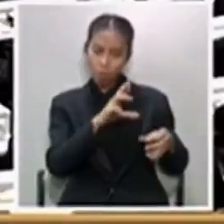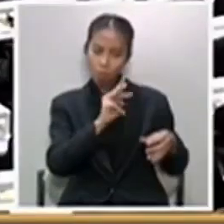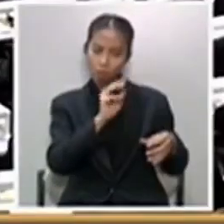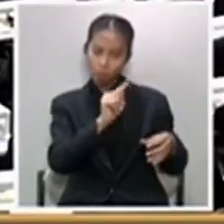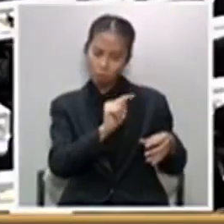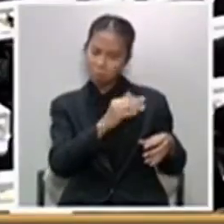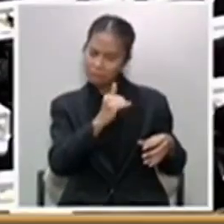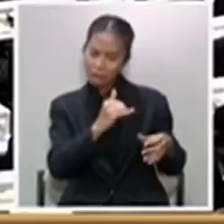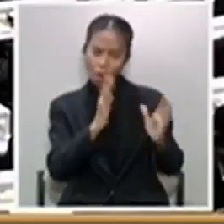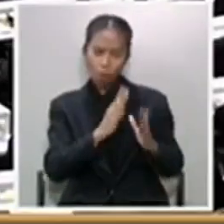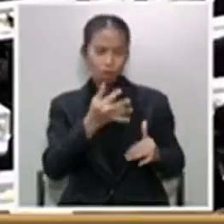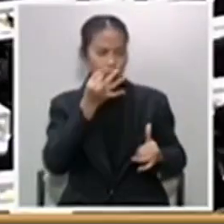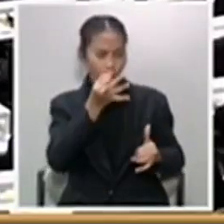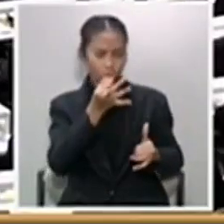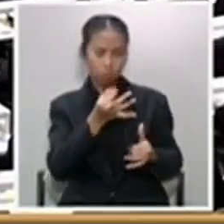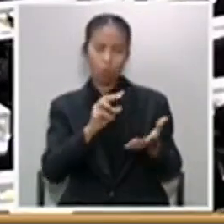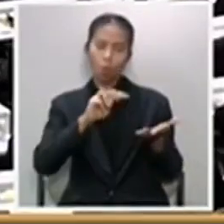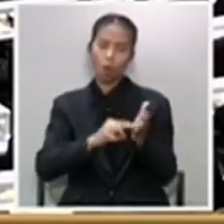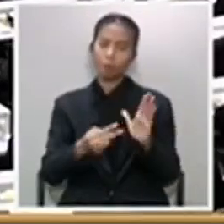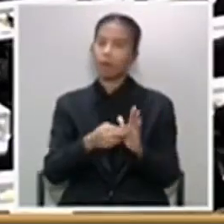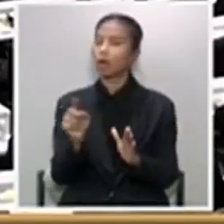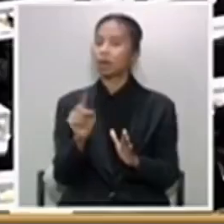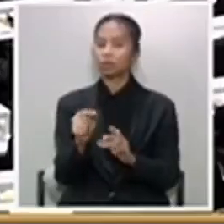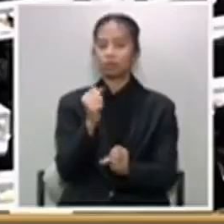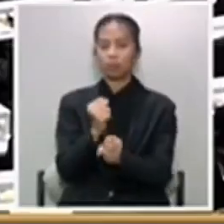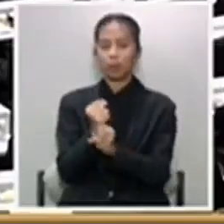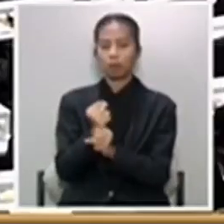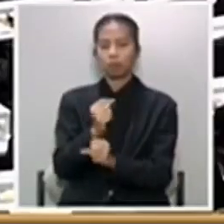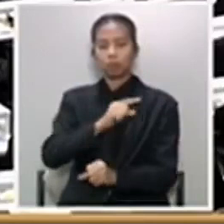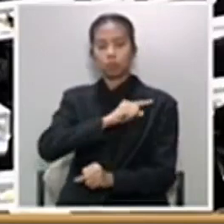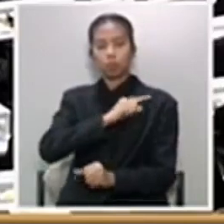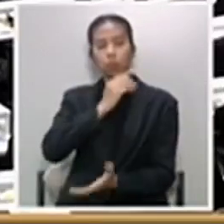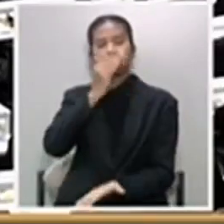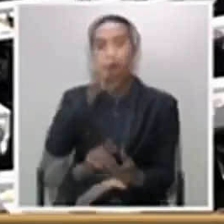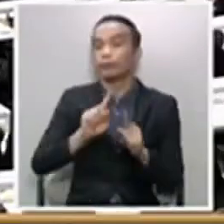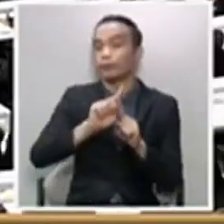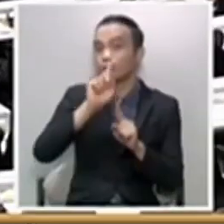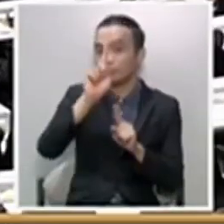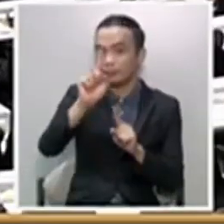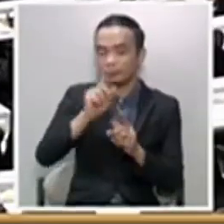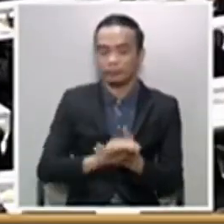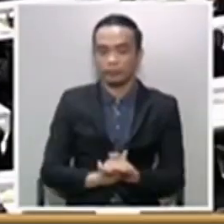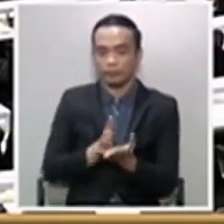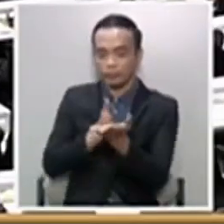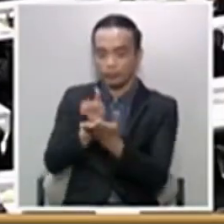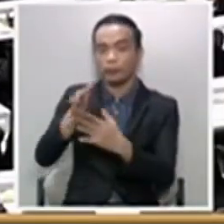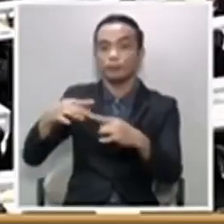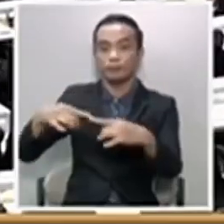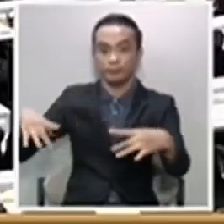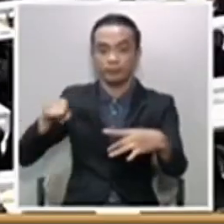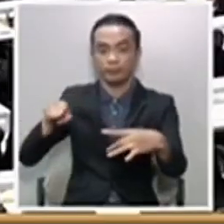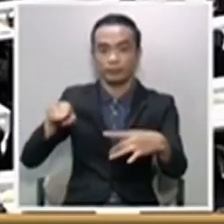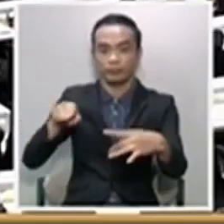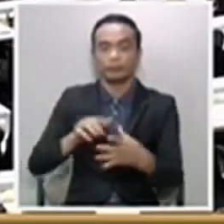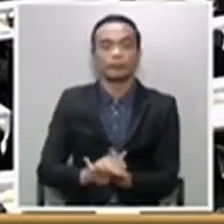างว่าเป็นเรื่องเขตพระราชอำนาจ ทันทีครับการที่กระทำของพรรคฝ่ายค้านนั้น